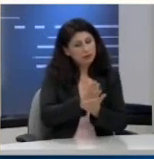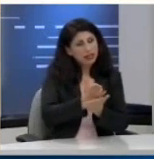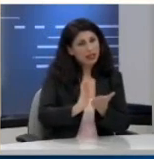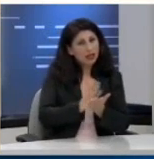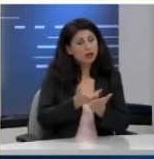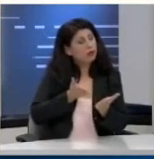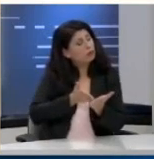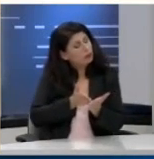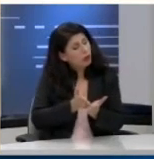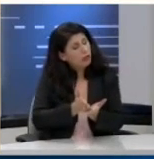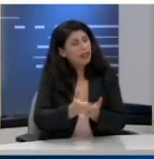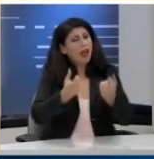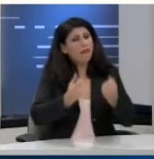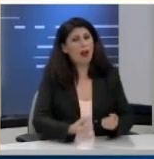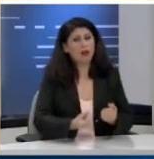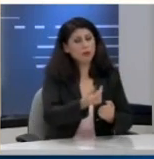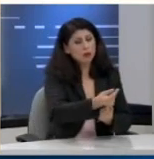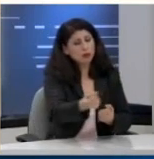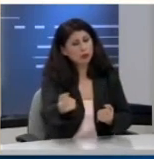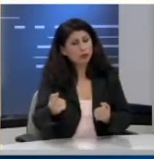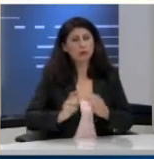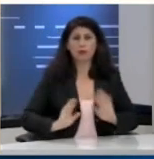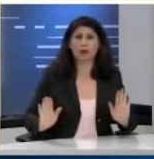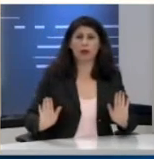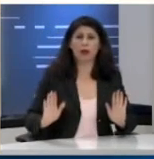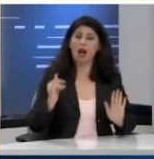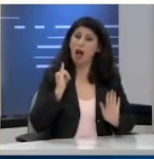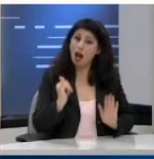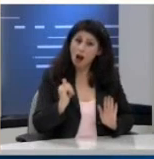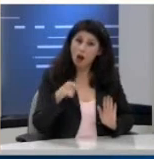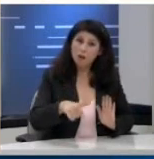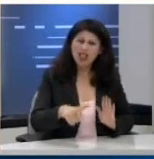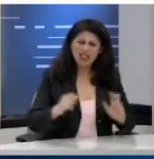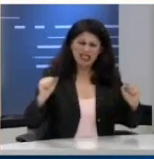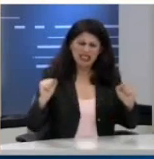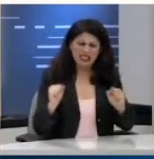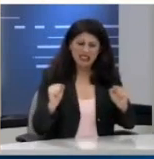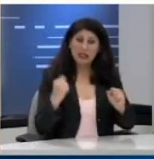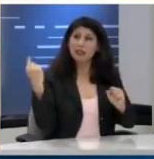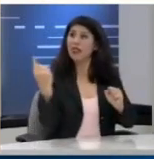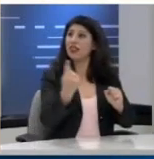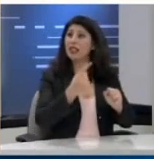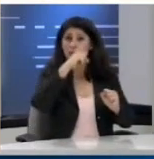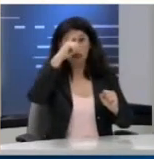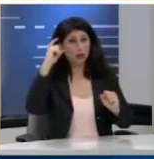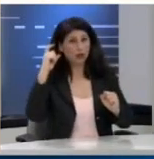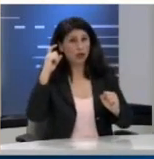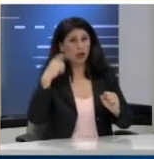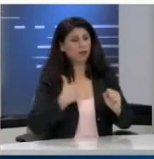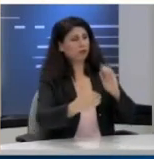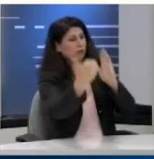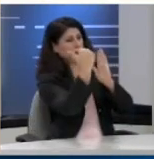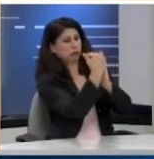πιο δίκαια γίνεται τα βάρη. Αλλά ακόμα και μέσα στις ασφιχτικές συνθήκες,